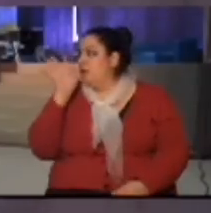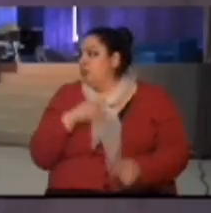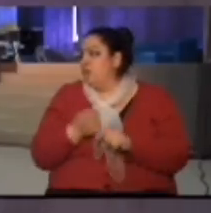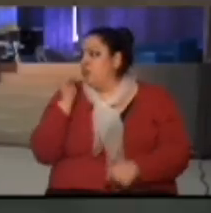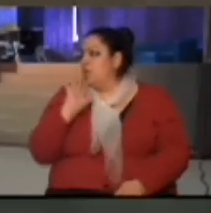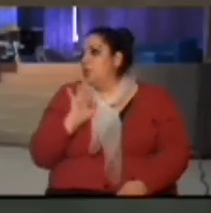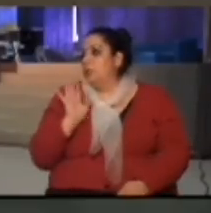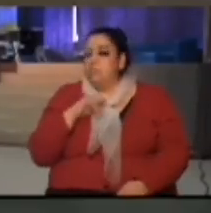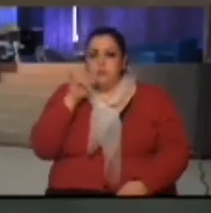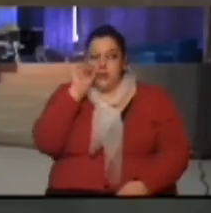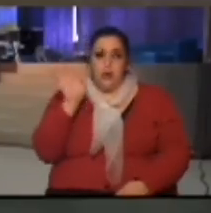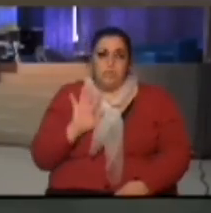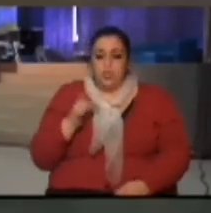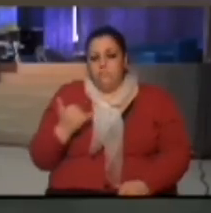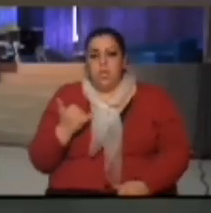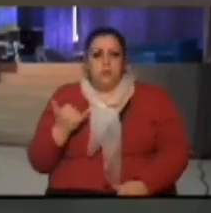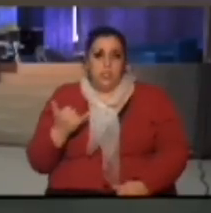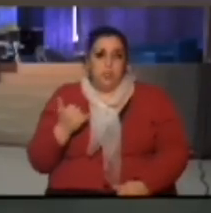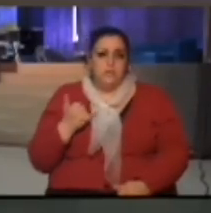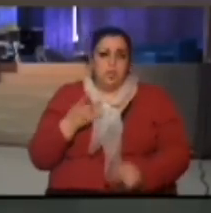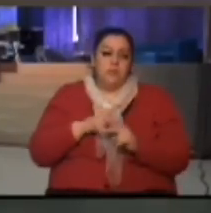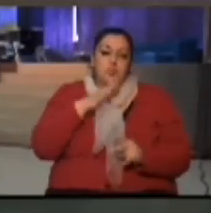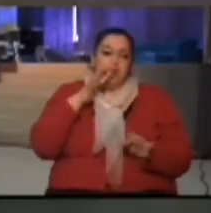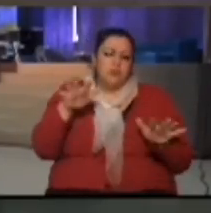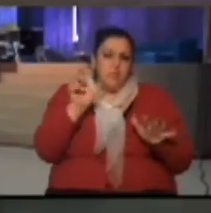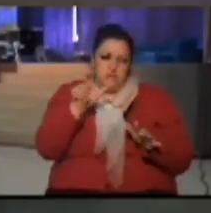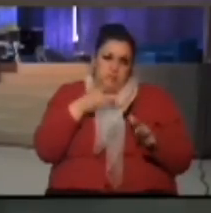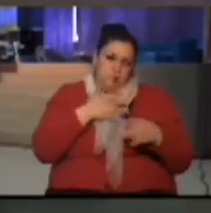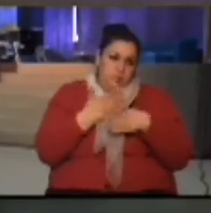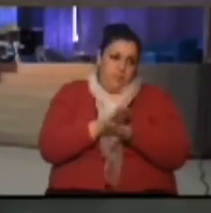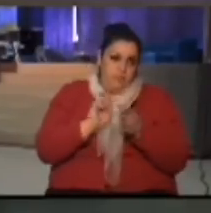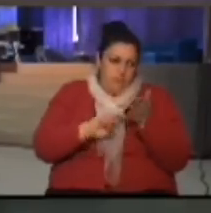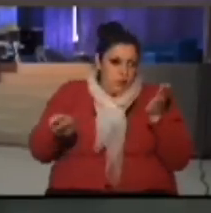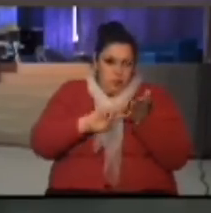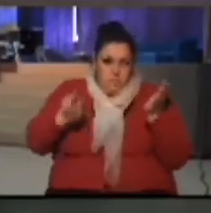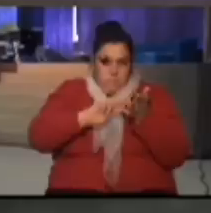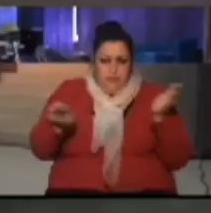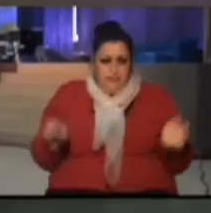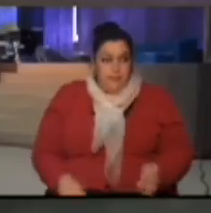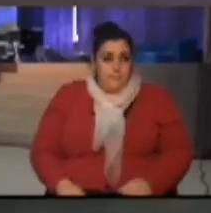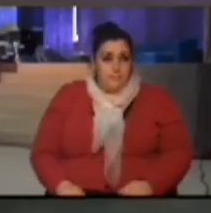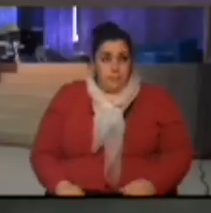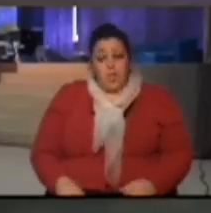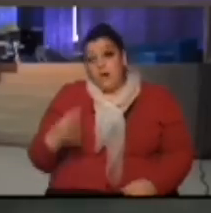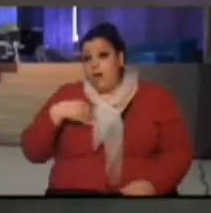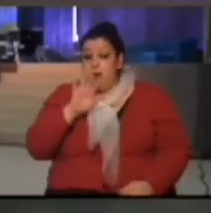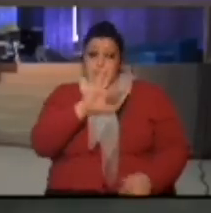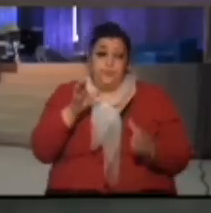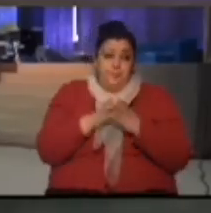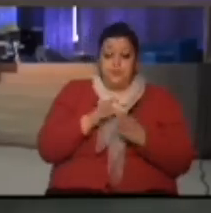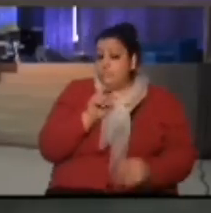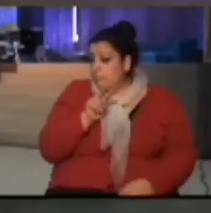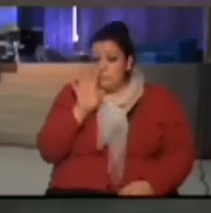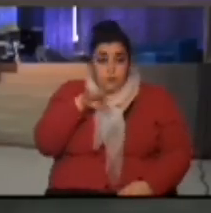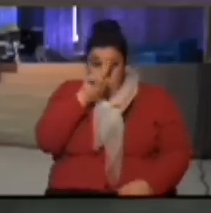գնացինք առաջ, մյուս աշակերտներն ասում են, թե տիրոջը տեսանք, իսկ ինքն ասում է, ես չեմ հավատում, հնարավոր ա,